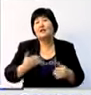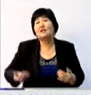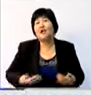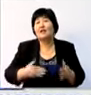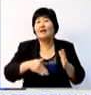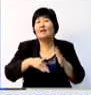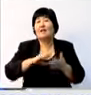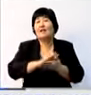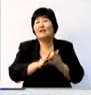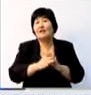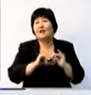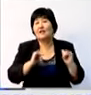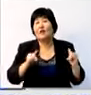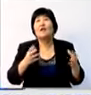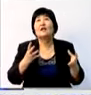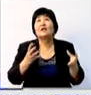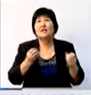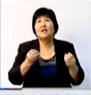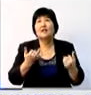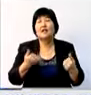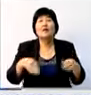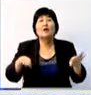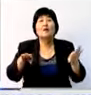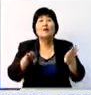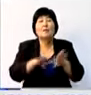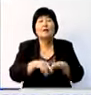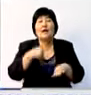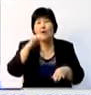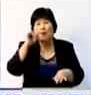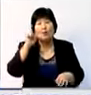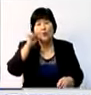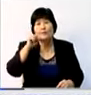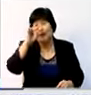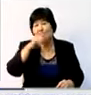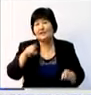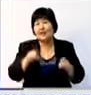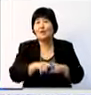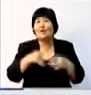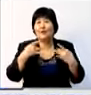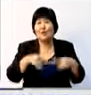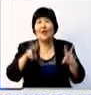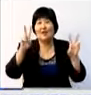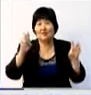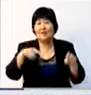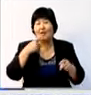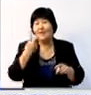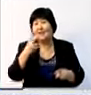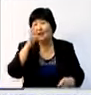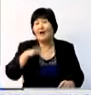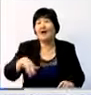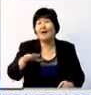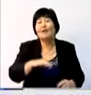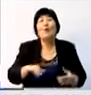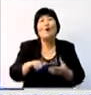әрі нығайту мақсатында, және де жаңағы түбі бір түркі дейді ғой, өзбек қазақ бір туған дейді. Сондықтан да сол екі